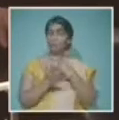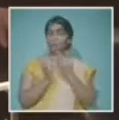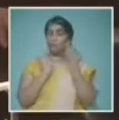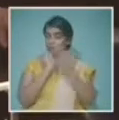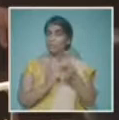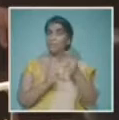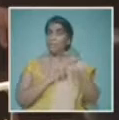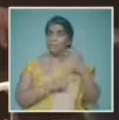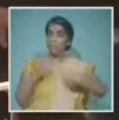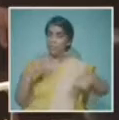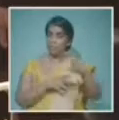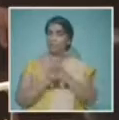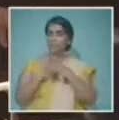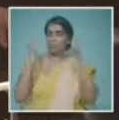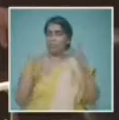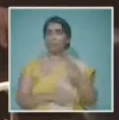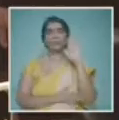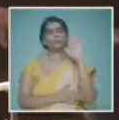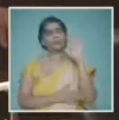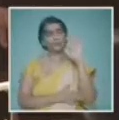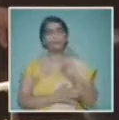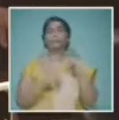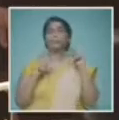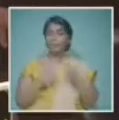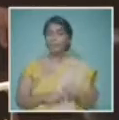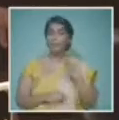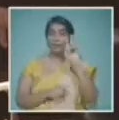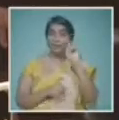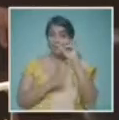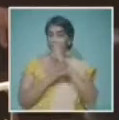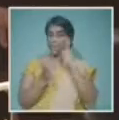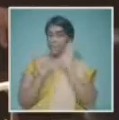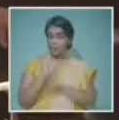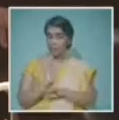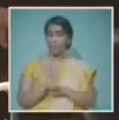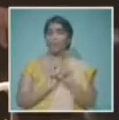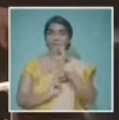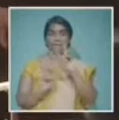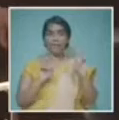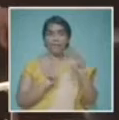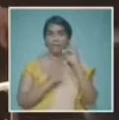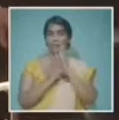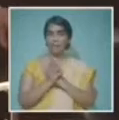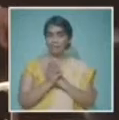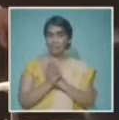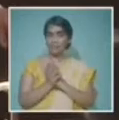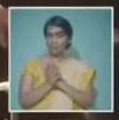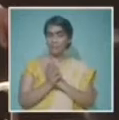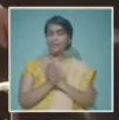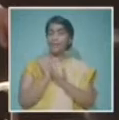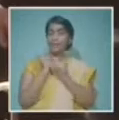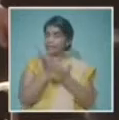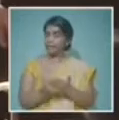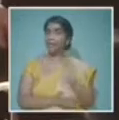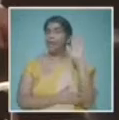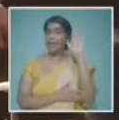මේ පාර්ලිමේන්තුවේ ඉන්න බොහෝ දෙනෙක් අතිස්සුවා. දැන් 20 වෙනි සංශෝධනය අහෝසි කරලා 22 වෙනි සංශෝධනය ගේනකොටත්